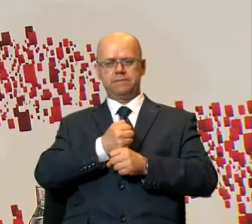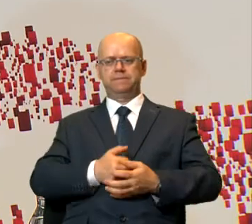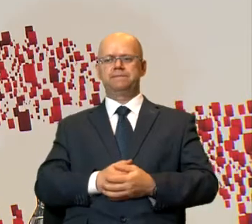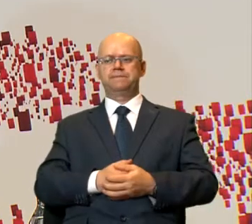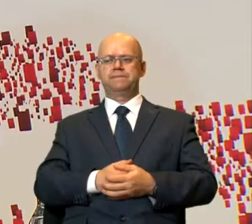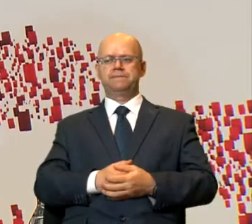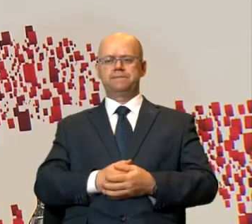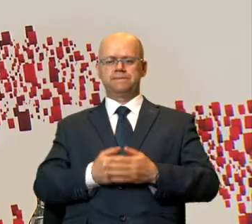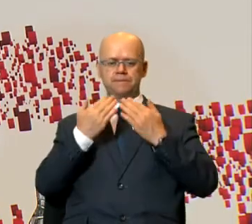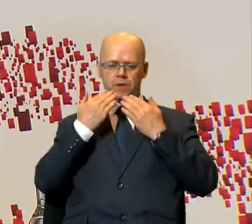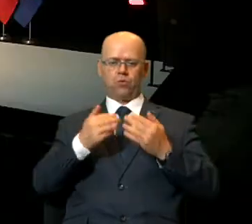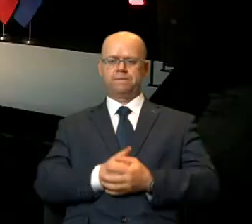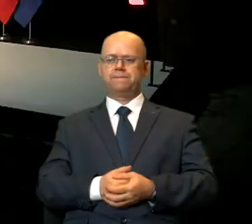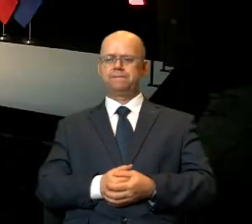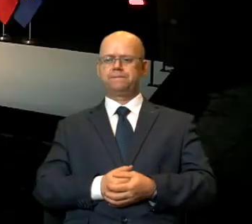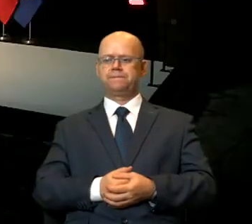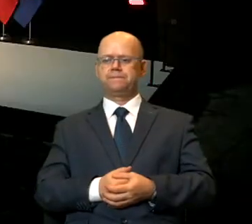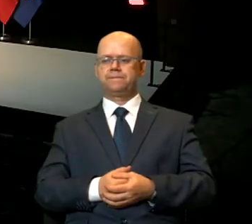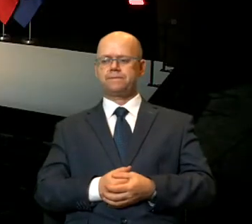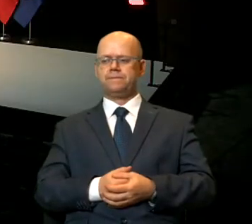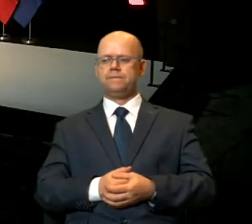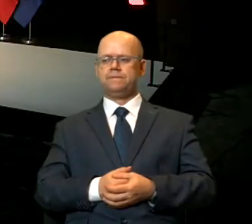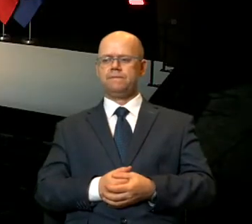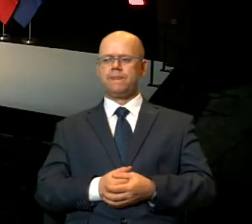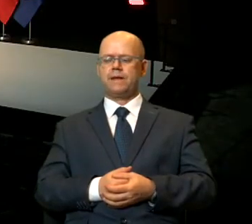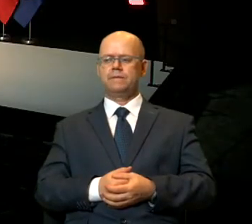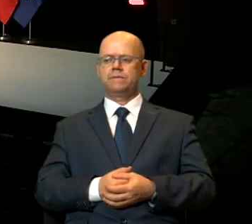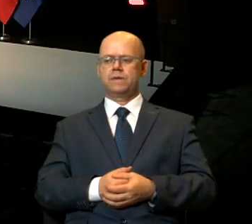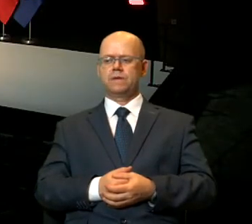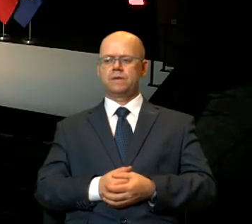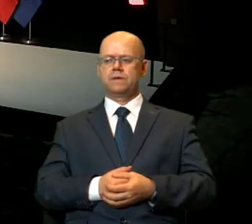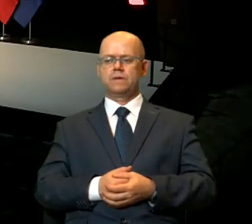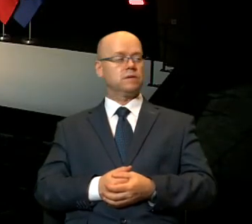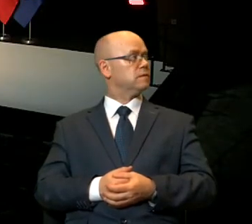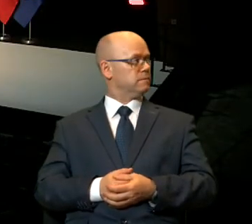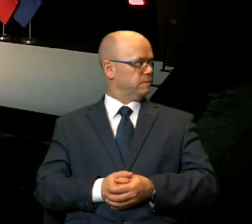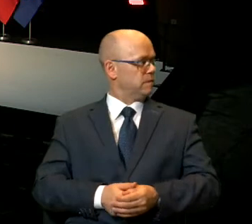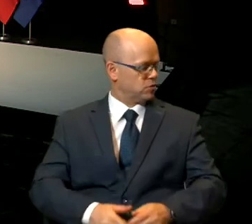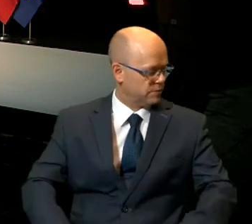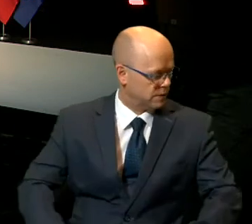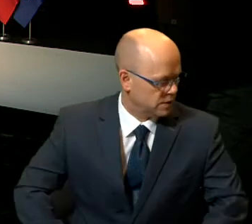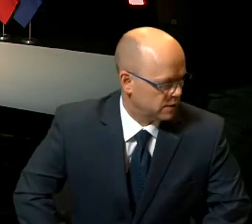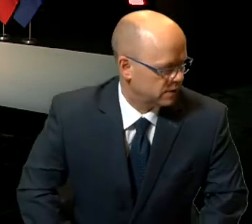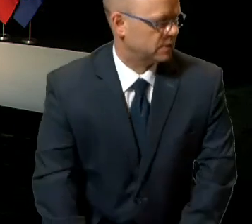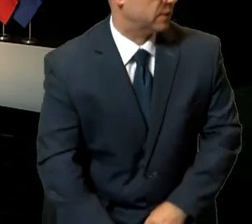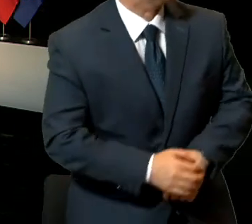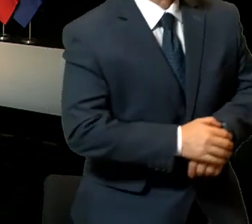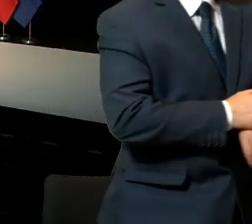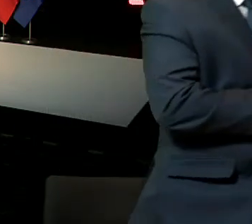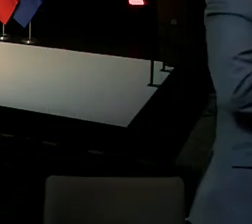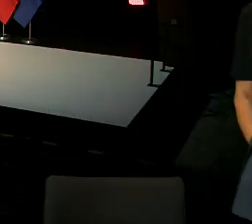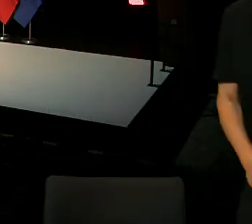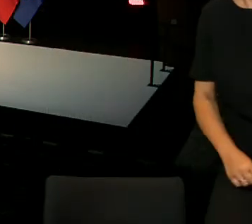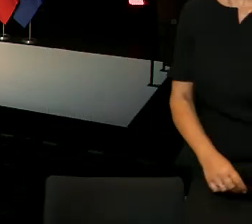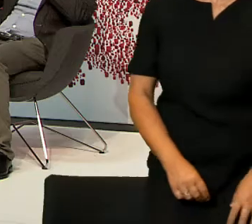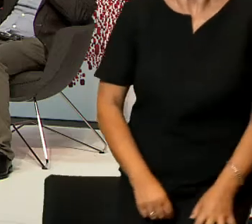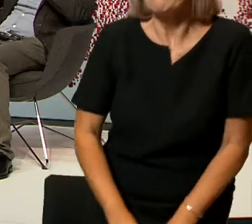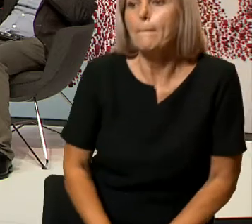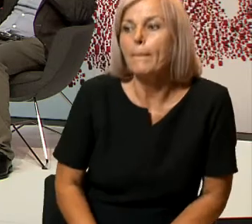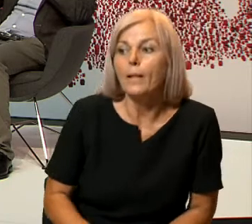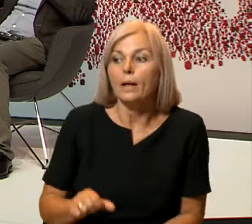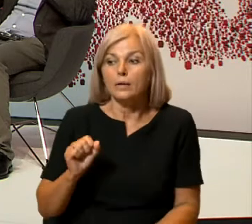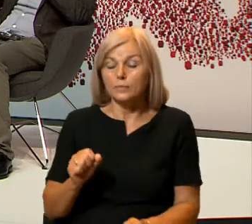perspektywa. Ja pamiętam, że wybierając książkę do tłumaczenia i do publikacji w serii Idea